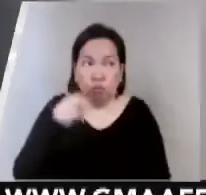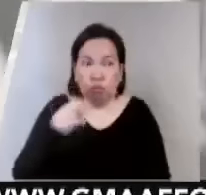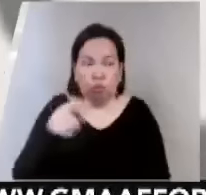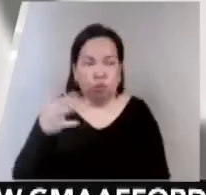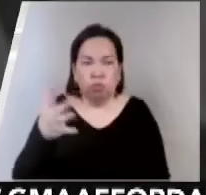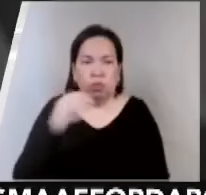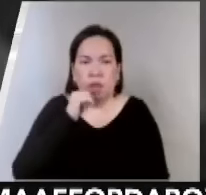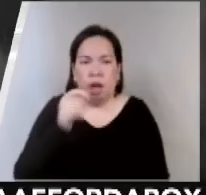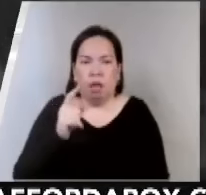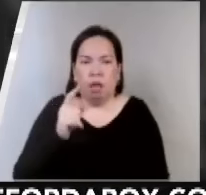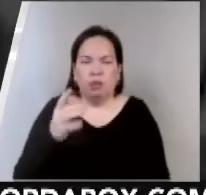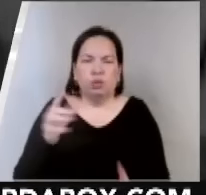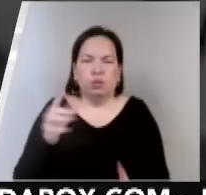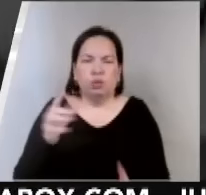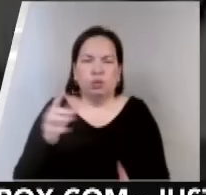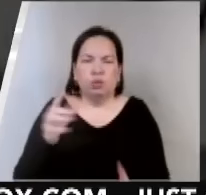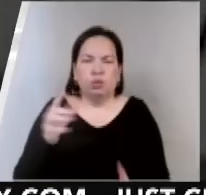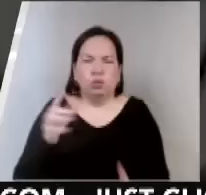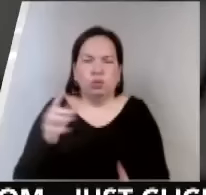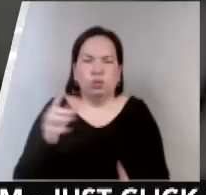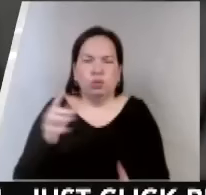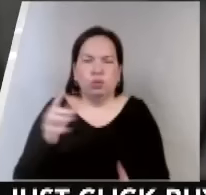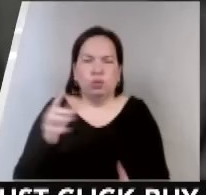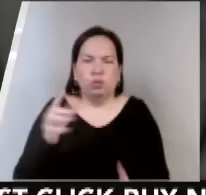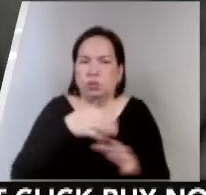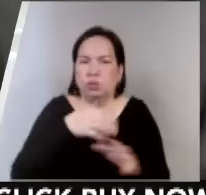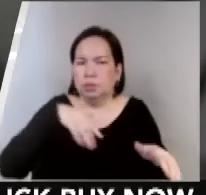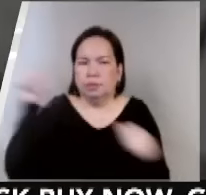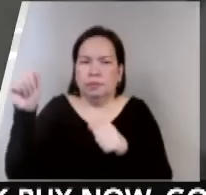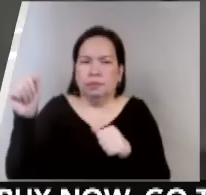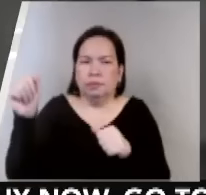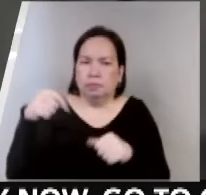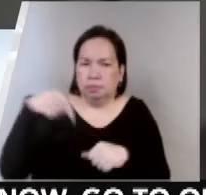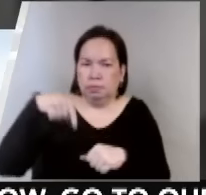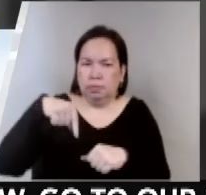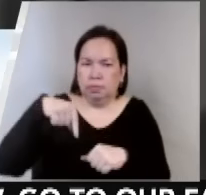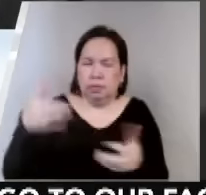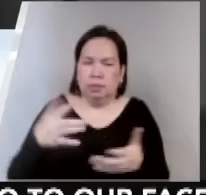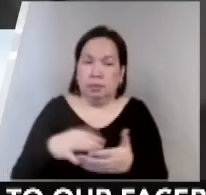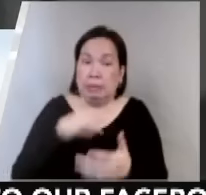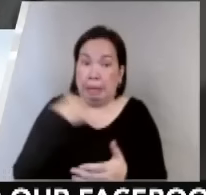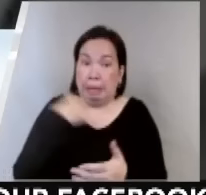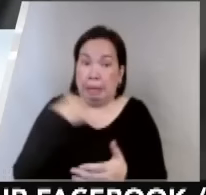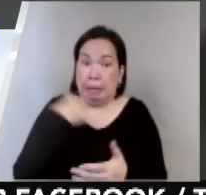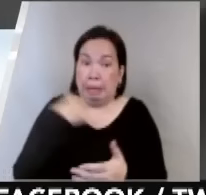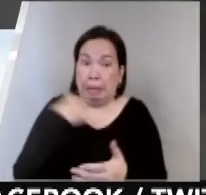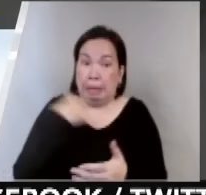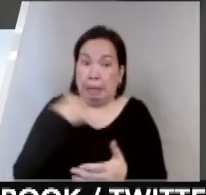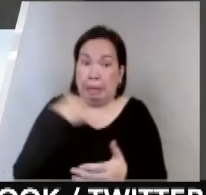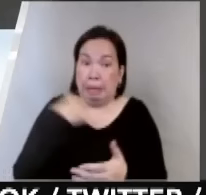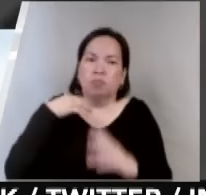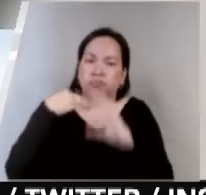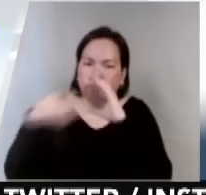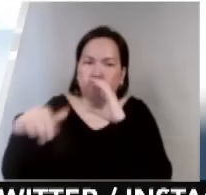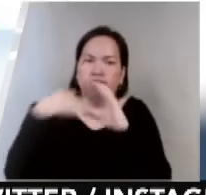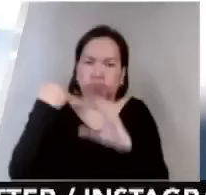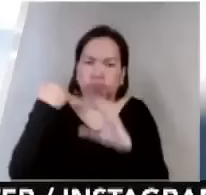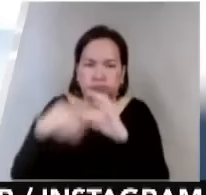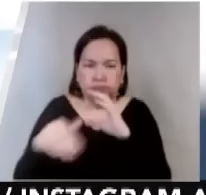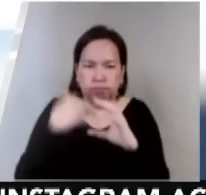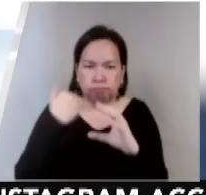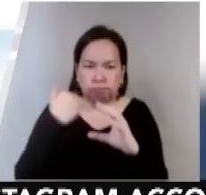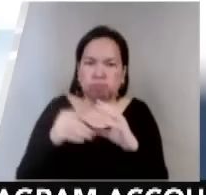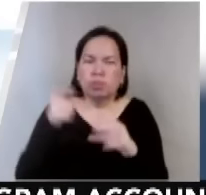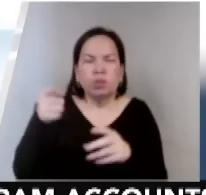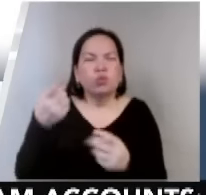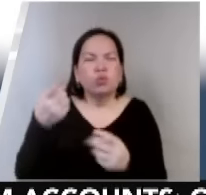immediately. Araw-araw, nagpapalitan ang radio challenge. Wala naman daw ibang ginawa ang China Coast Guard kundi magbantay. Pero